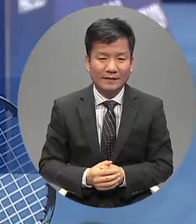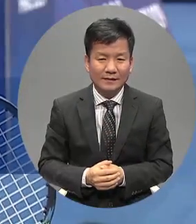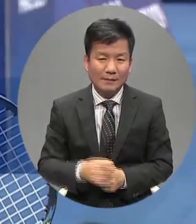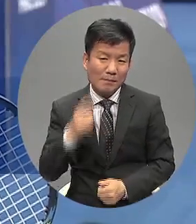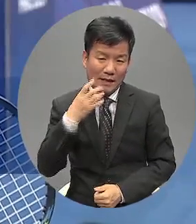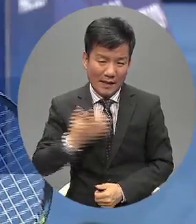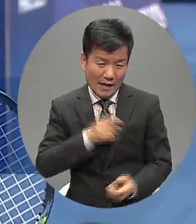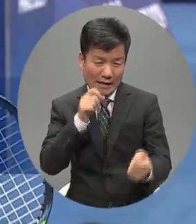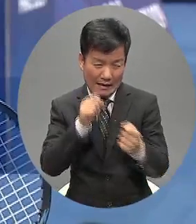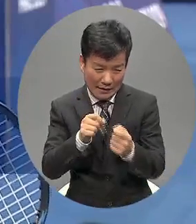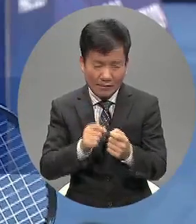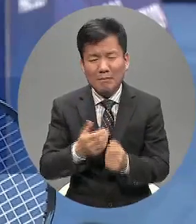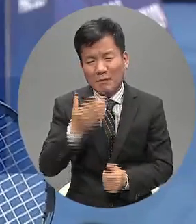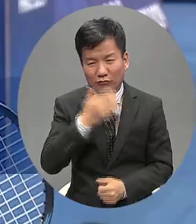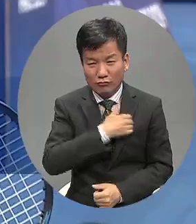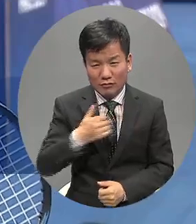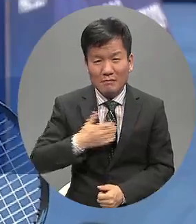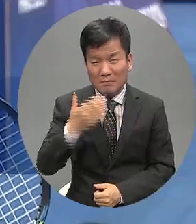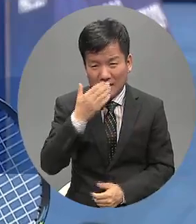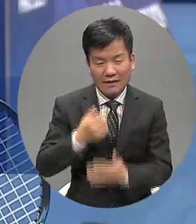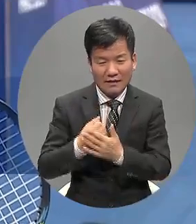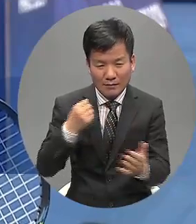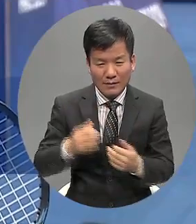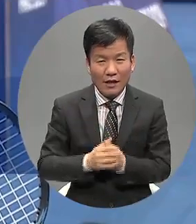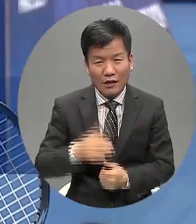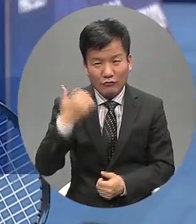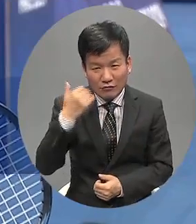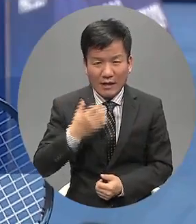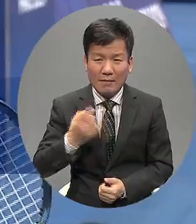있기 때문에 어느 누가 메달을 따도